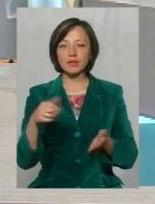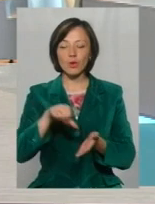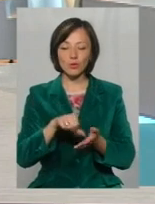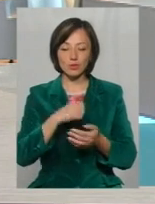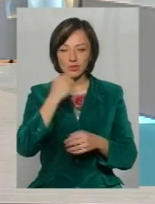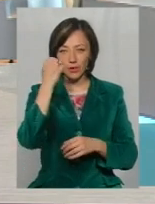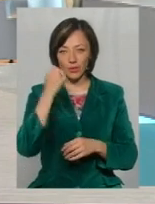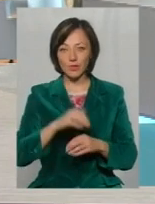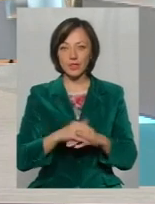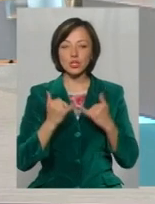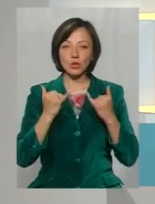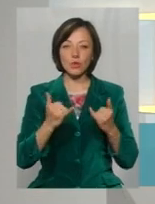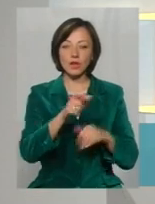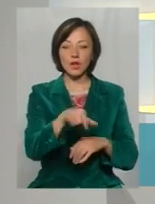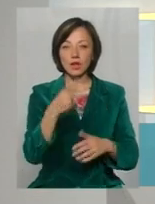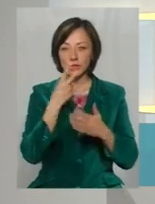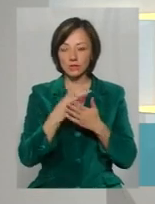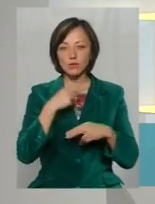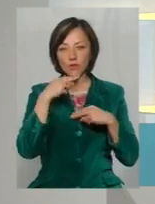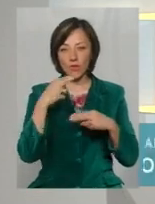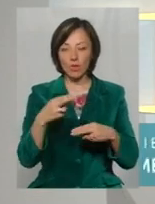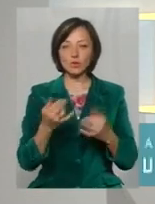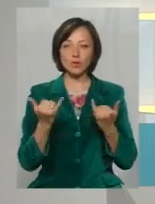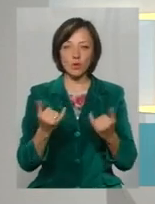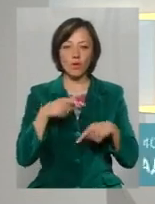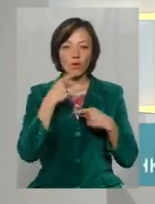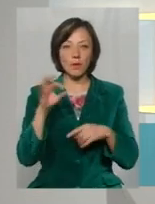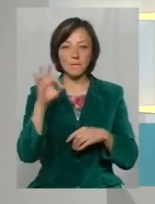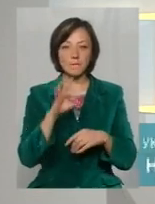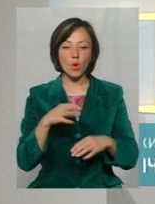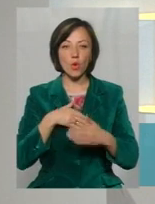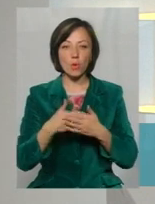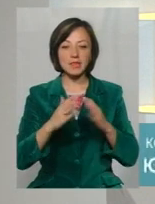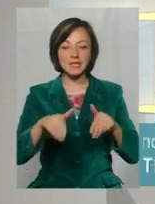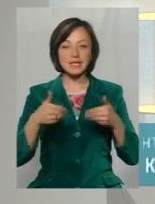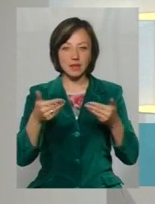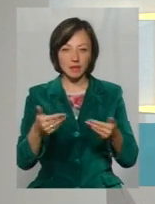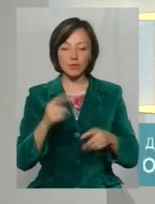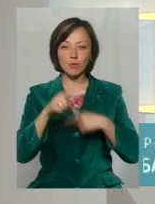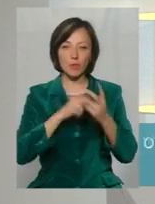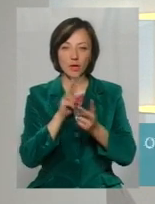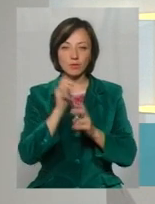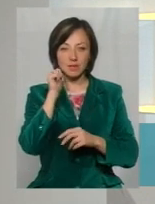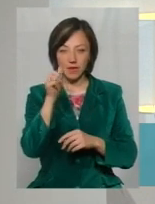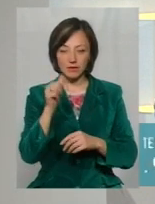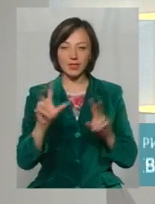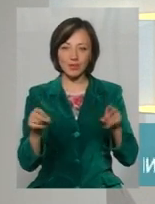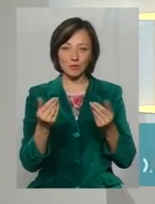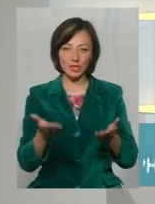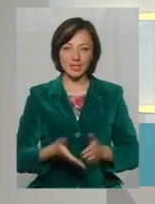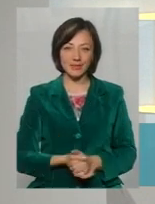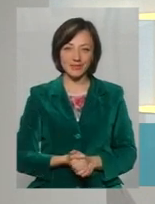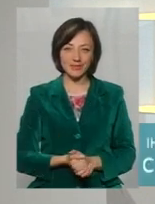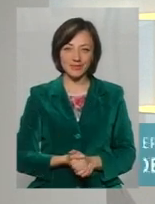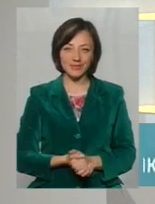участь. Шановні глядачі, і вам дякую за увагу. Ми сьогодні говорили про громадські ініціативи. Побачимось уже завтра. Нехай щастить.